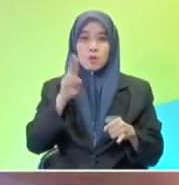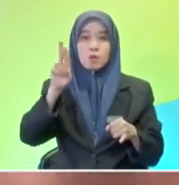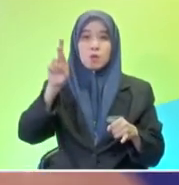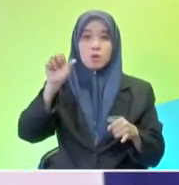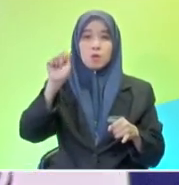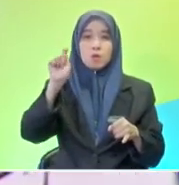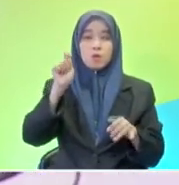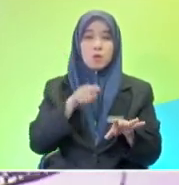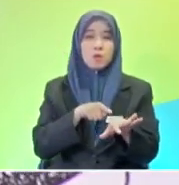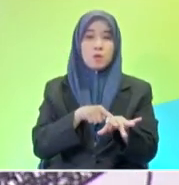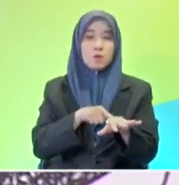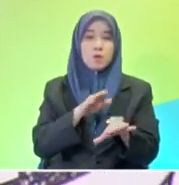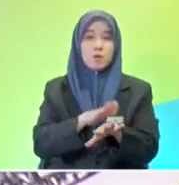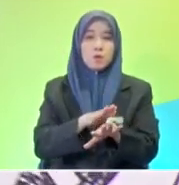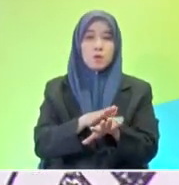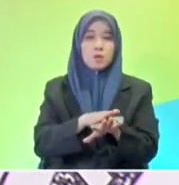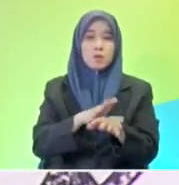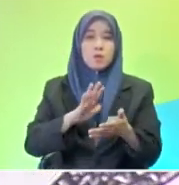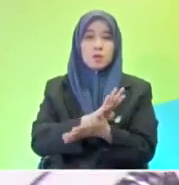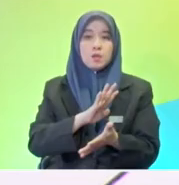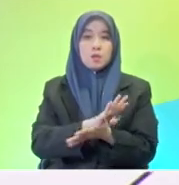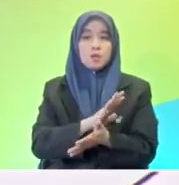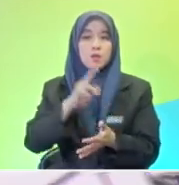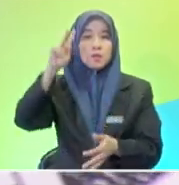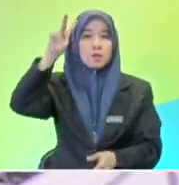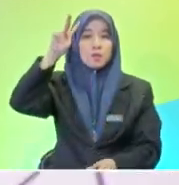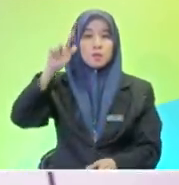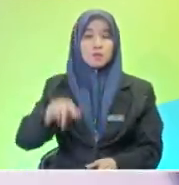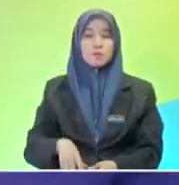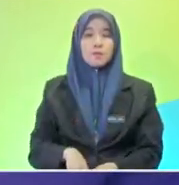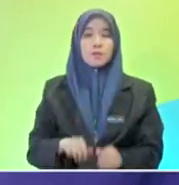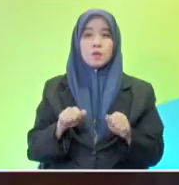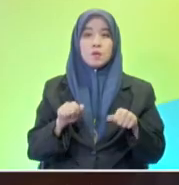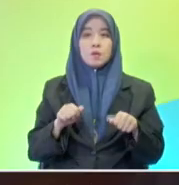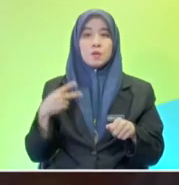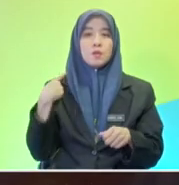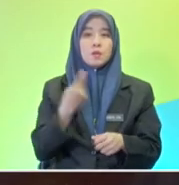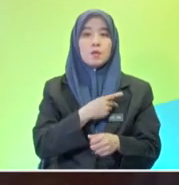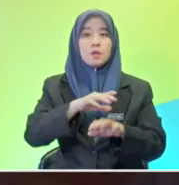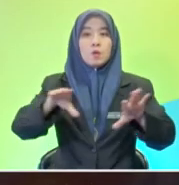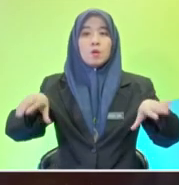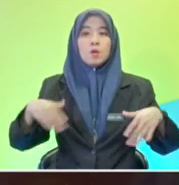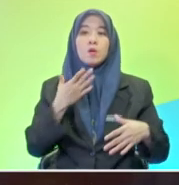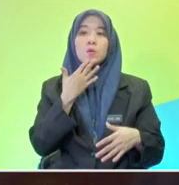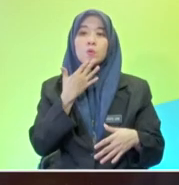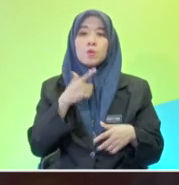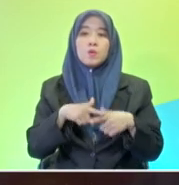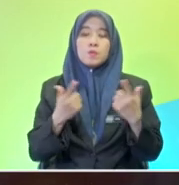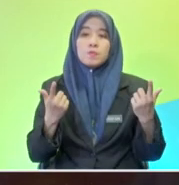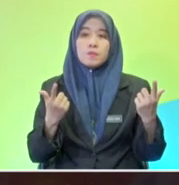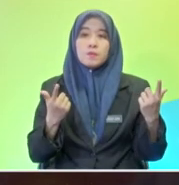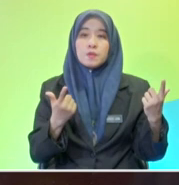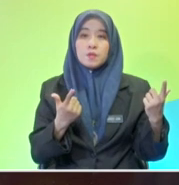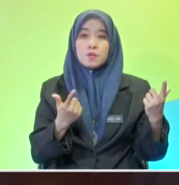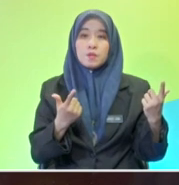tu dekat kertas Abang krisoke nak pilih warna la boleh tak boleh boleh Jom kita buat warna lain pula okey ha tukar pula arah dia boleh arah ke